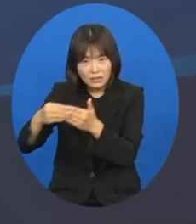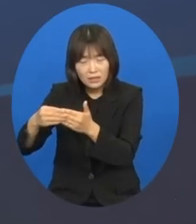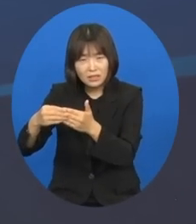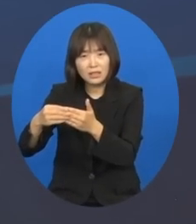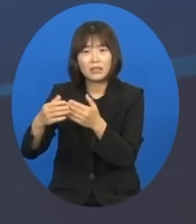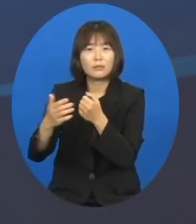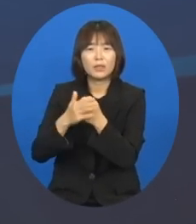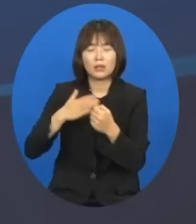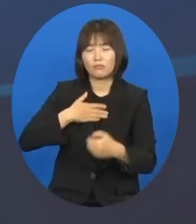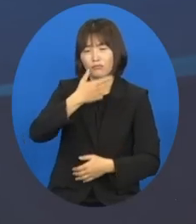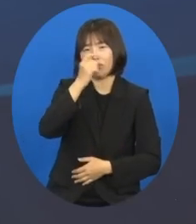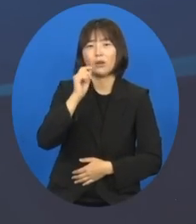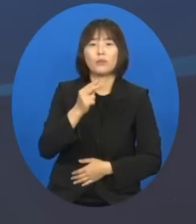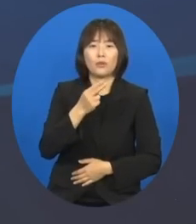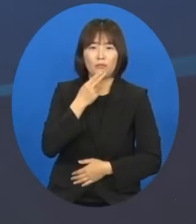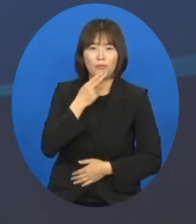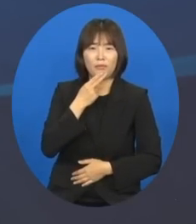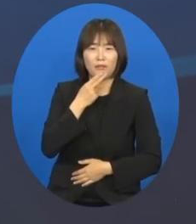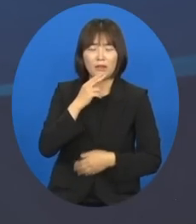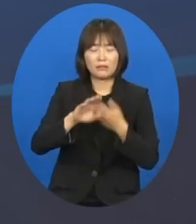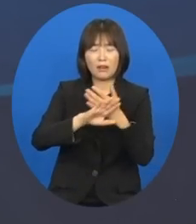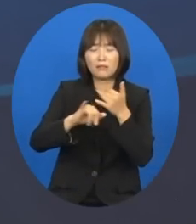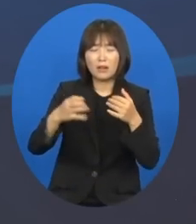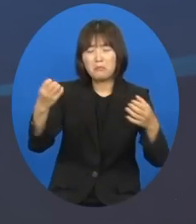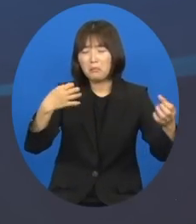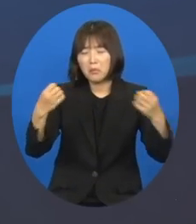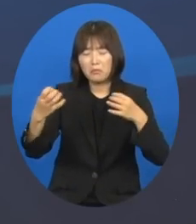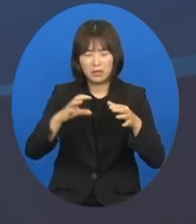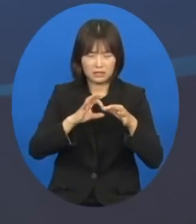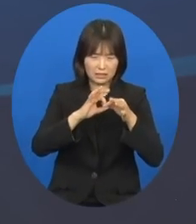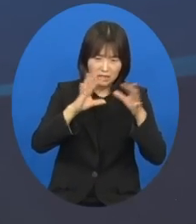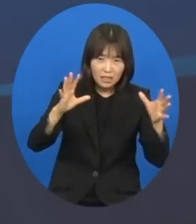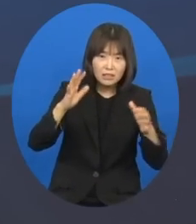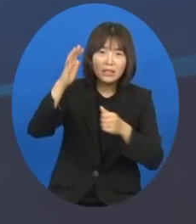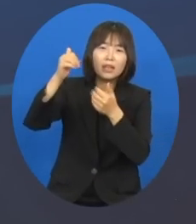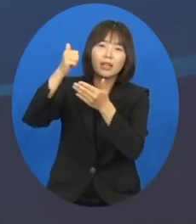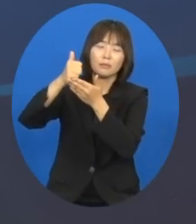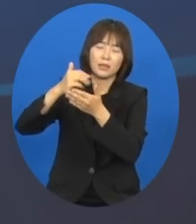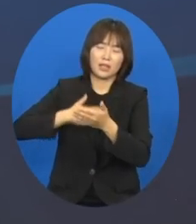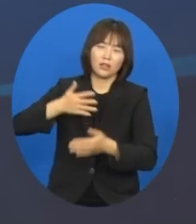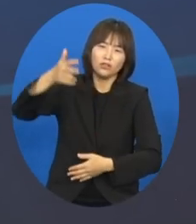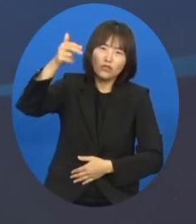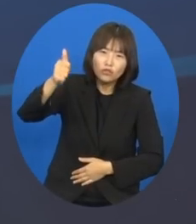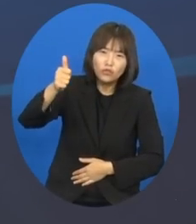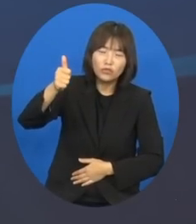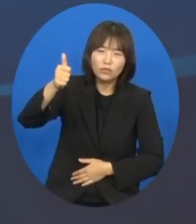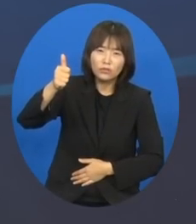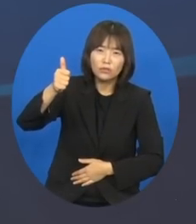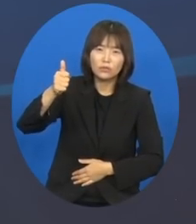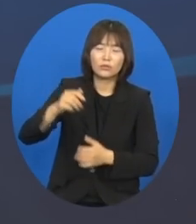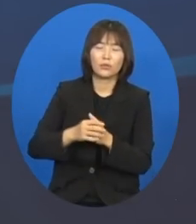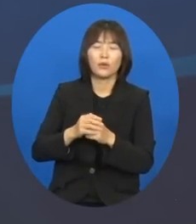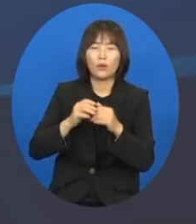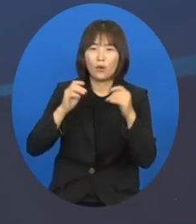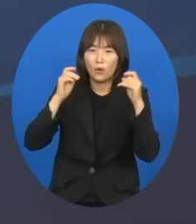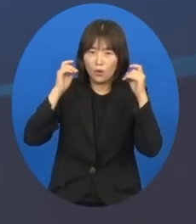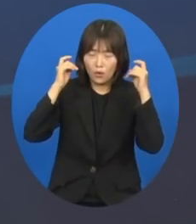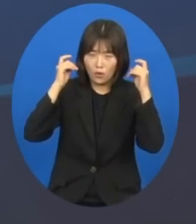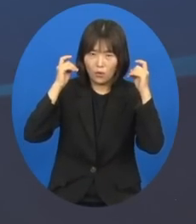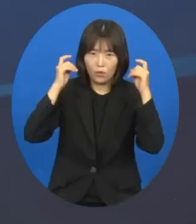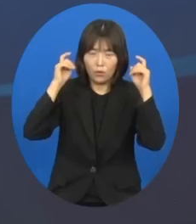나에게 어찌한들 하나님이 나의 주인 되시고 목자 되시는데 부족한게 뭐가 있겠는가